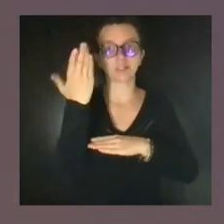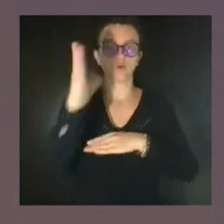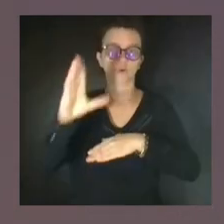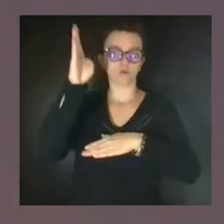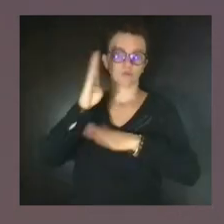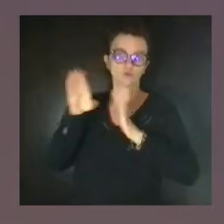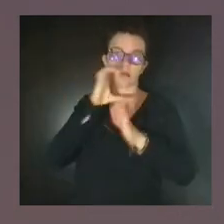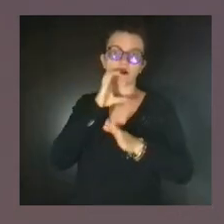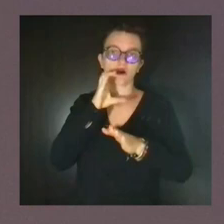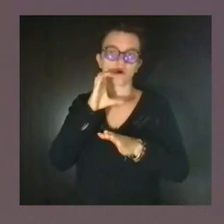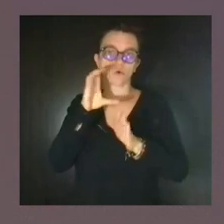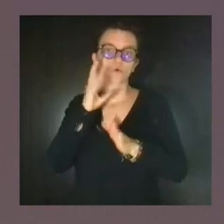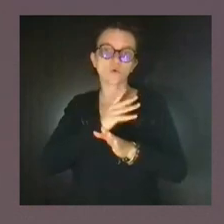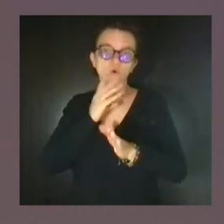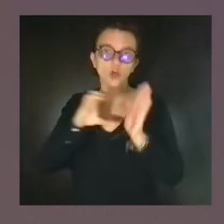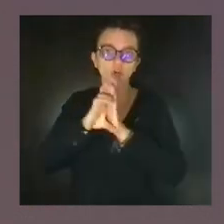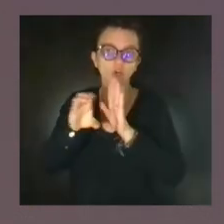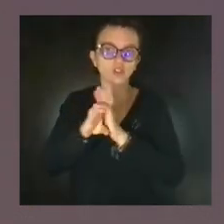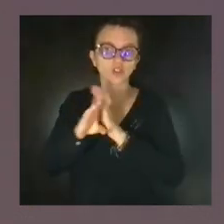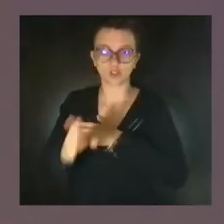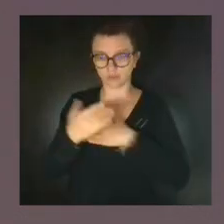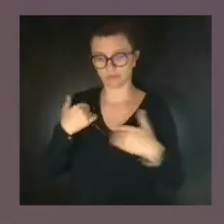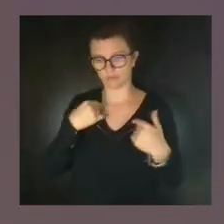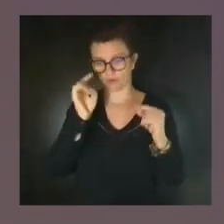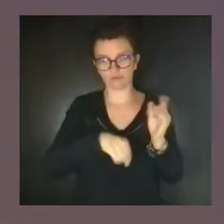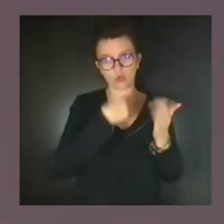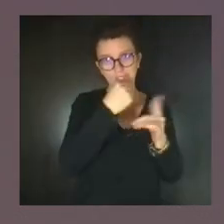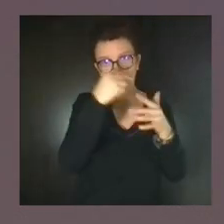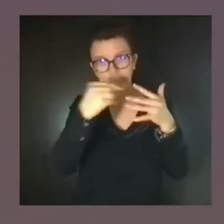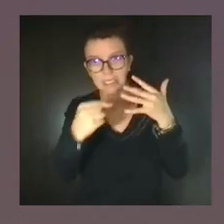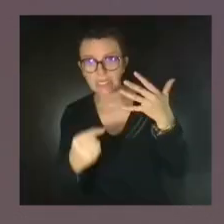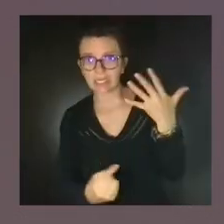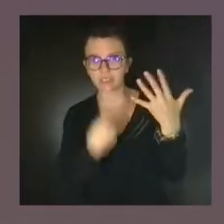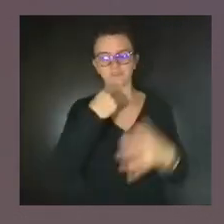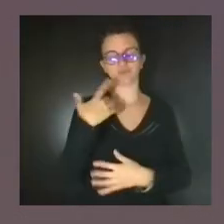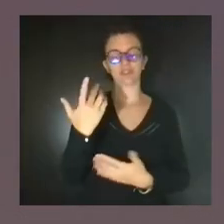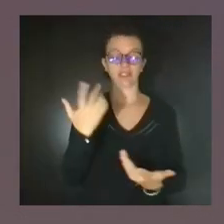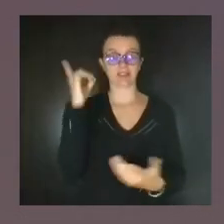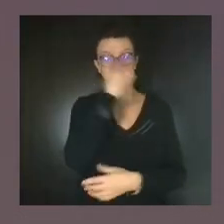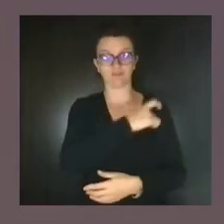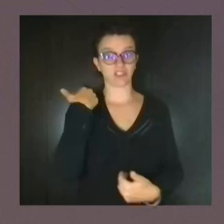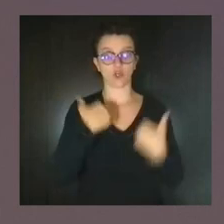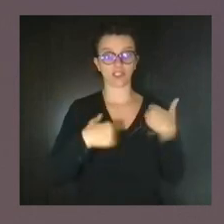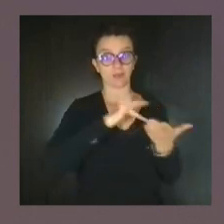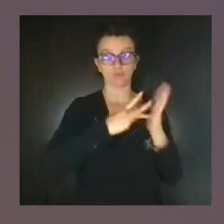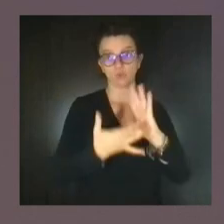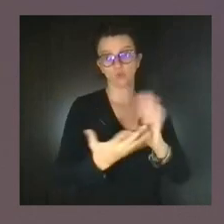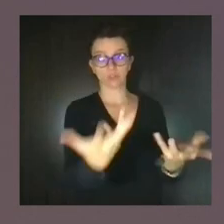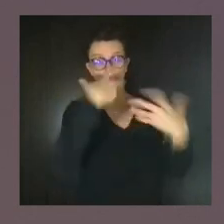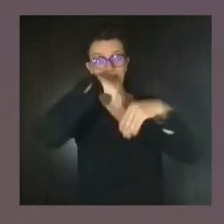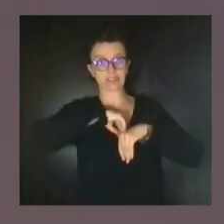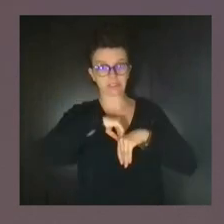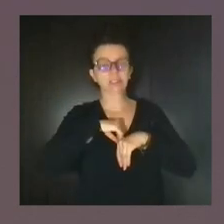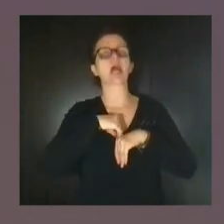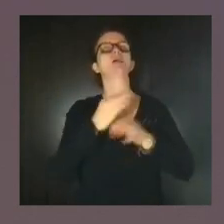ci, il faut ça, etc. Et donc, il est très difficile pour une société de s'approprier l'ensemble des handicaps pour pouvoir, derrière, dire la